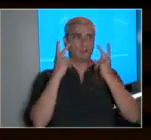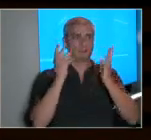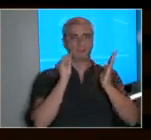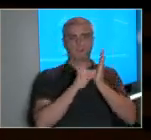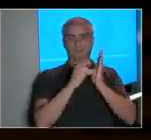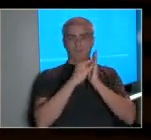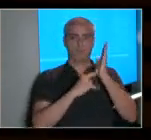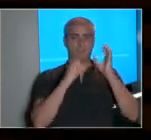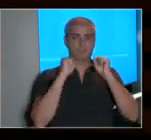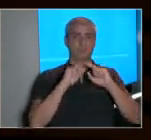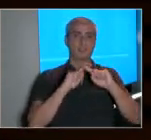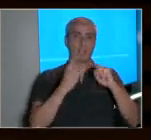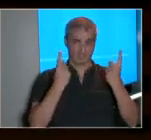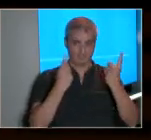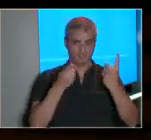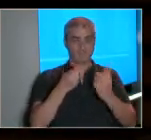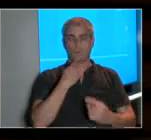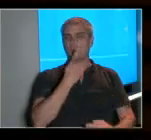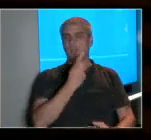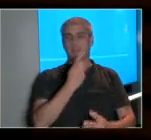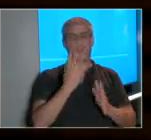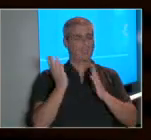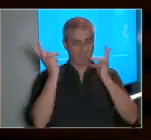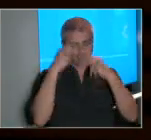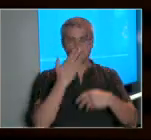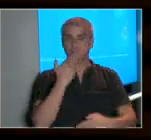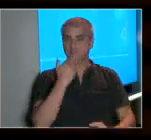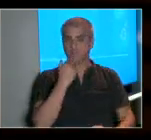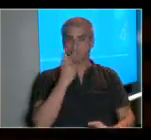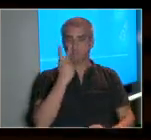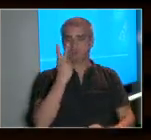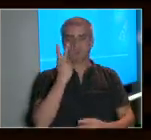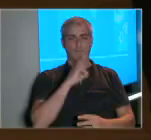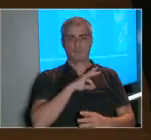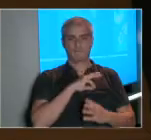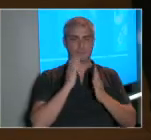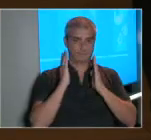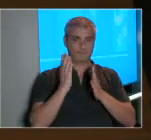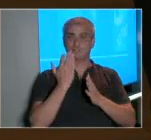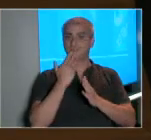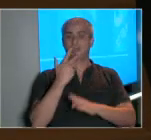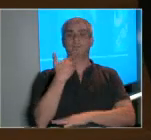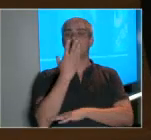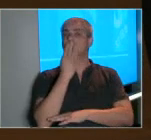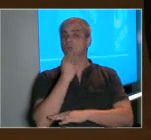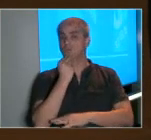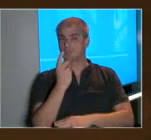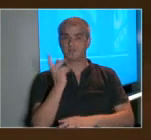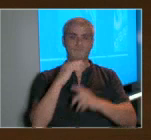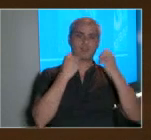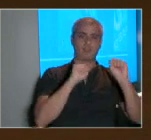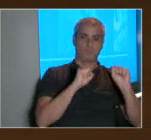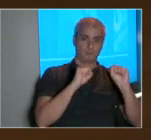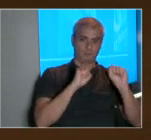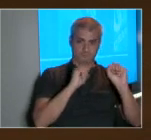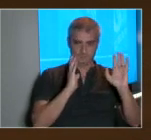המופיעה בחוקי היסוד האחרים, ושמגדירה את ההסדר הישראלי על שני מאפייניו, ישראל כמדינה יהודית